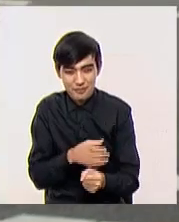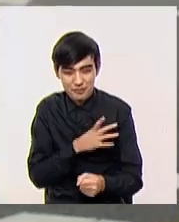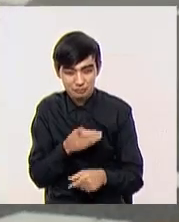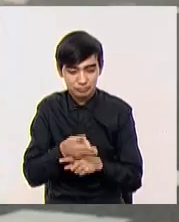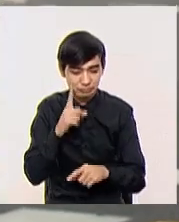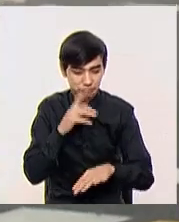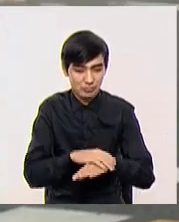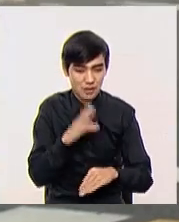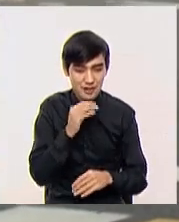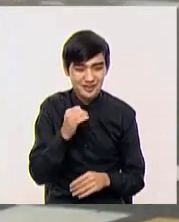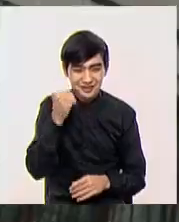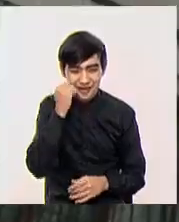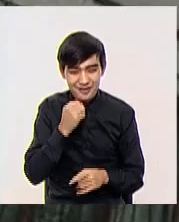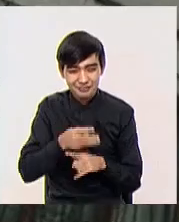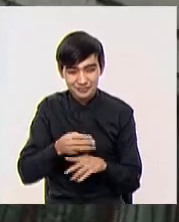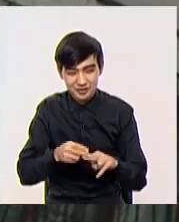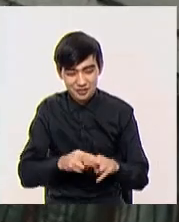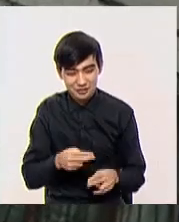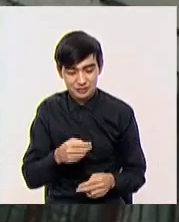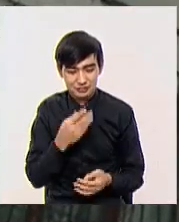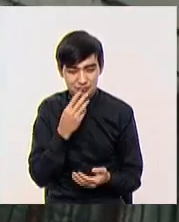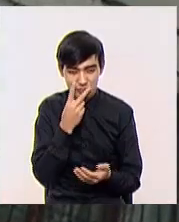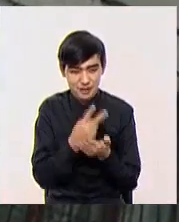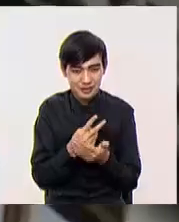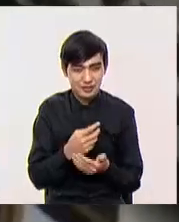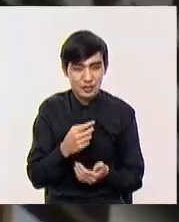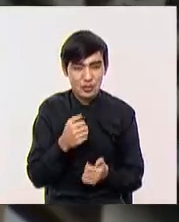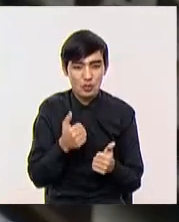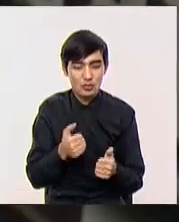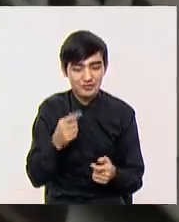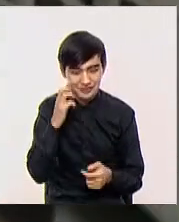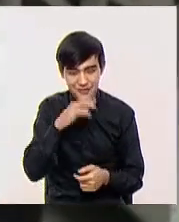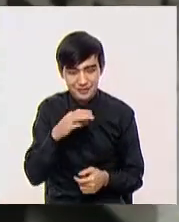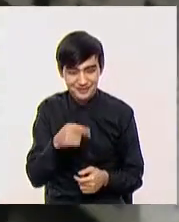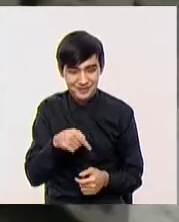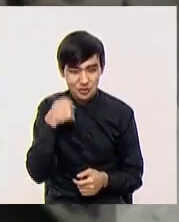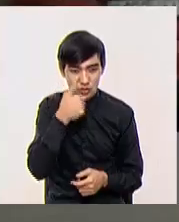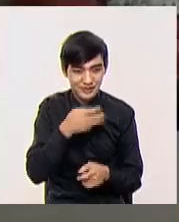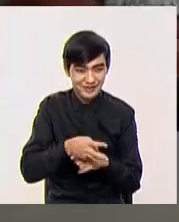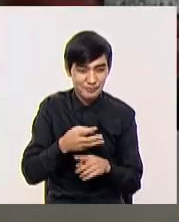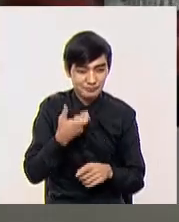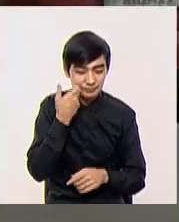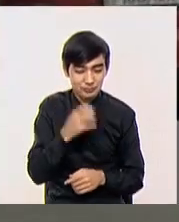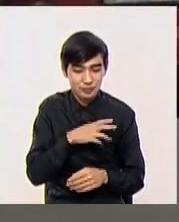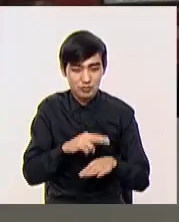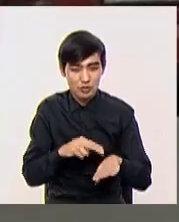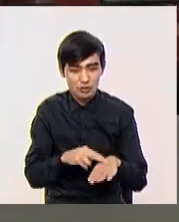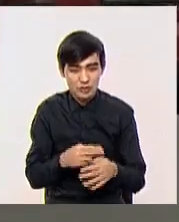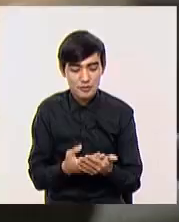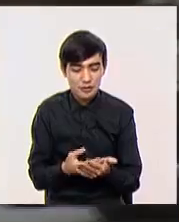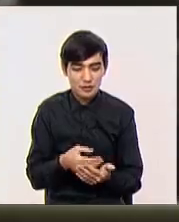Старые версии камер также успели показать себя с хорошей стороны. Только за этот год, благодаря системе наблюдения, полиция выявила